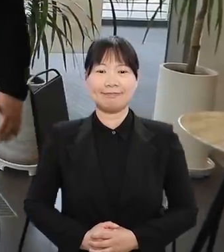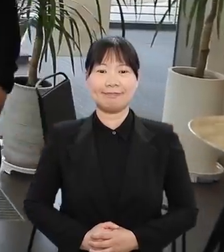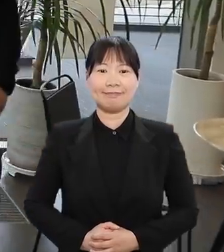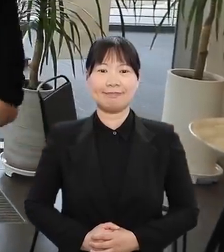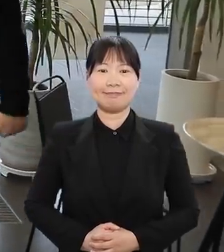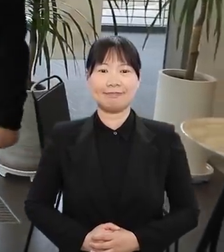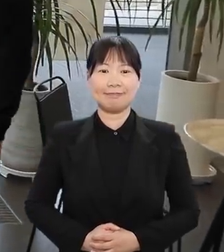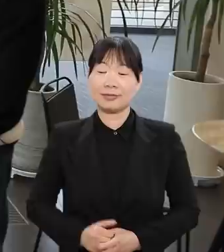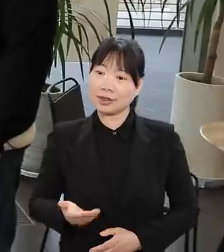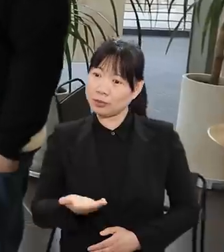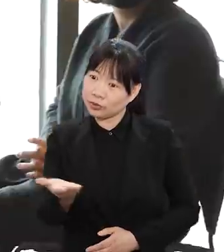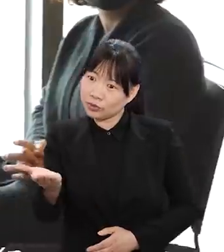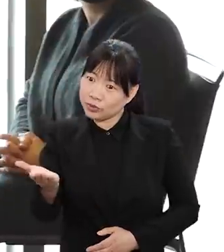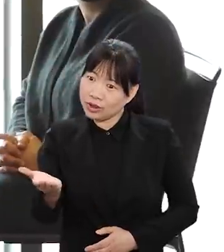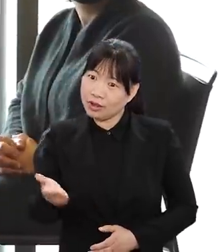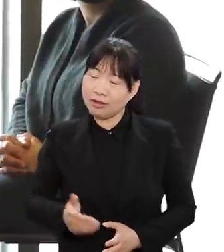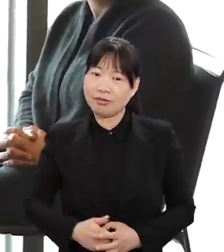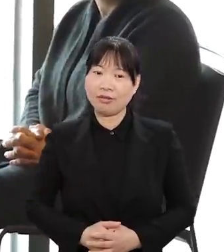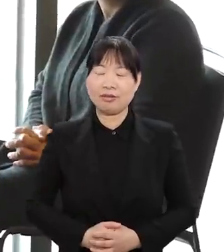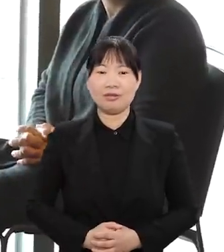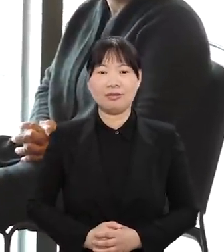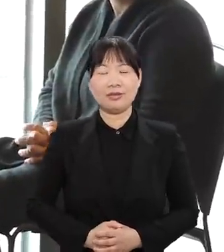야 이분들인 것 같다.